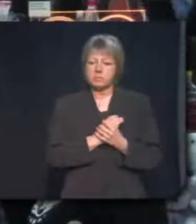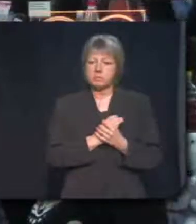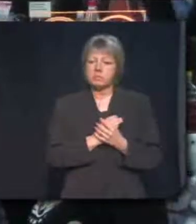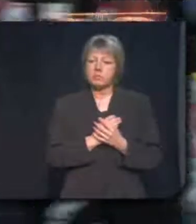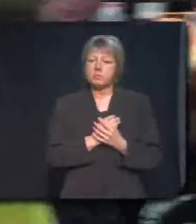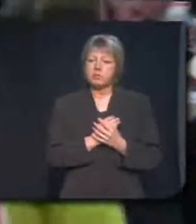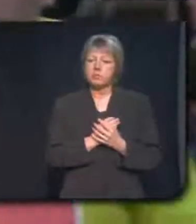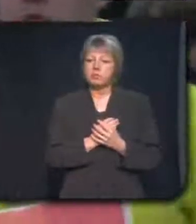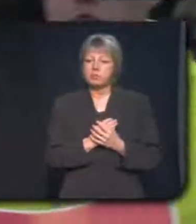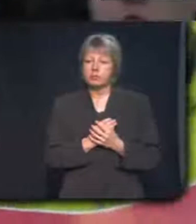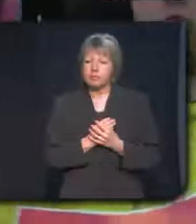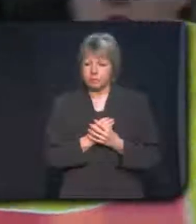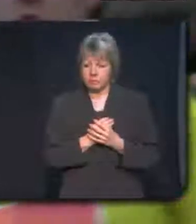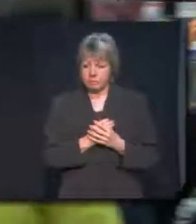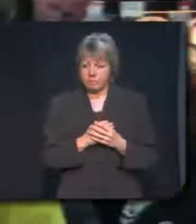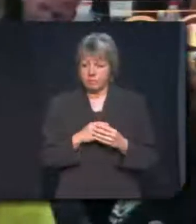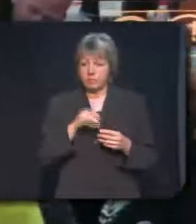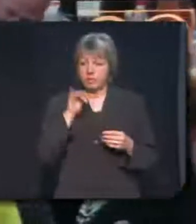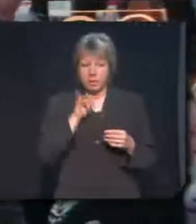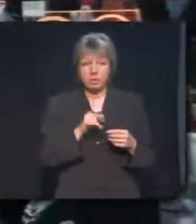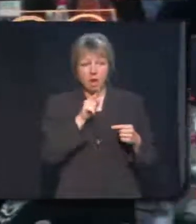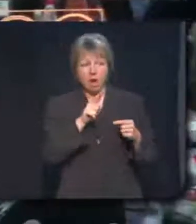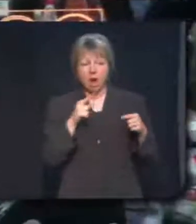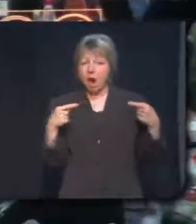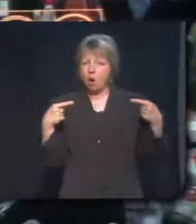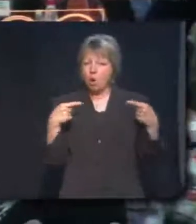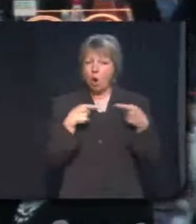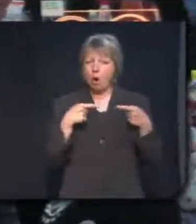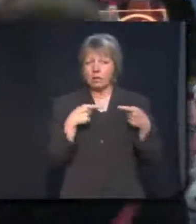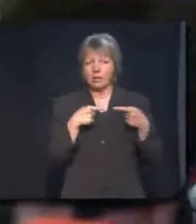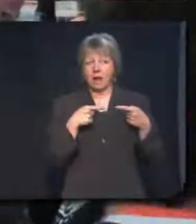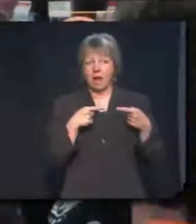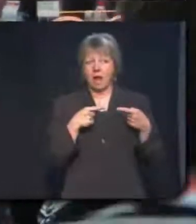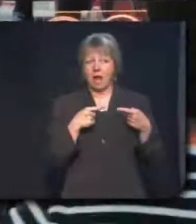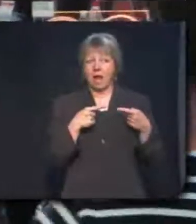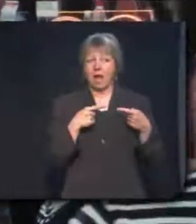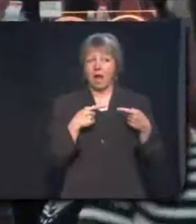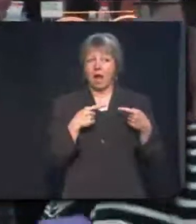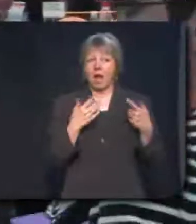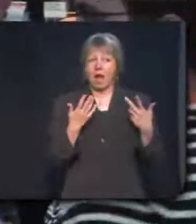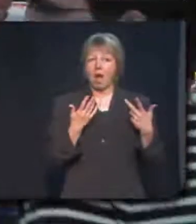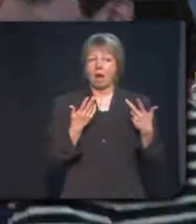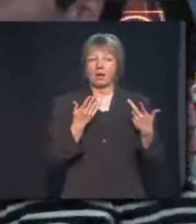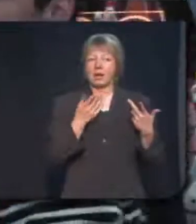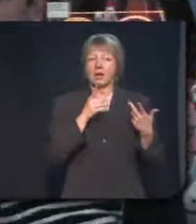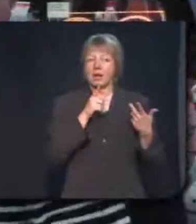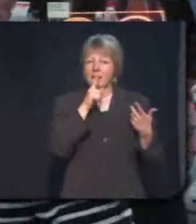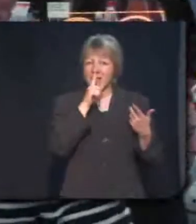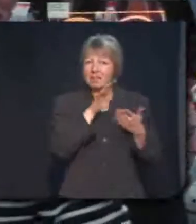gibt es einen kontra Beitrag wenn nicht macht euch von diesem Mikro Weg ihr verwirrt mich